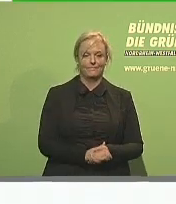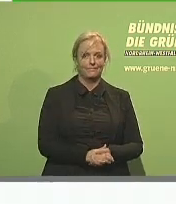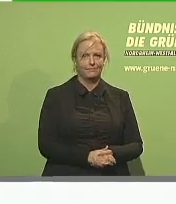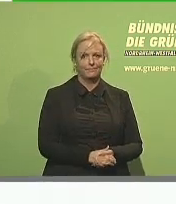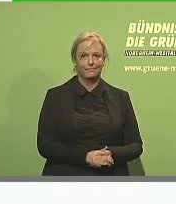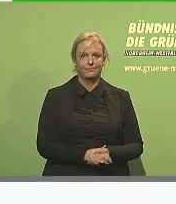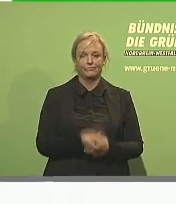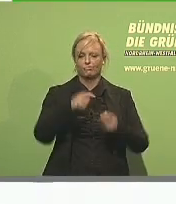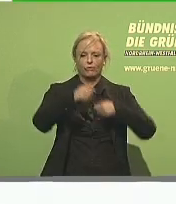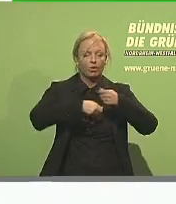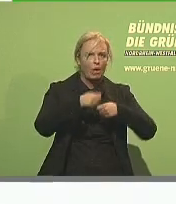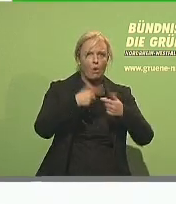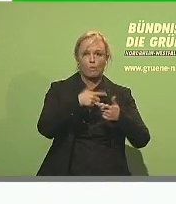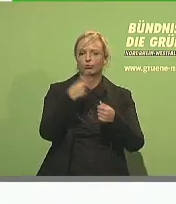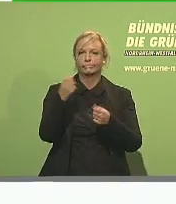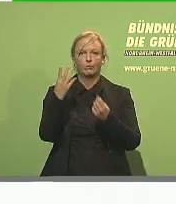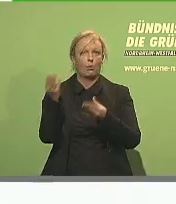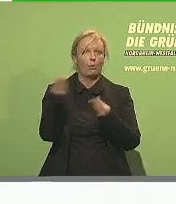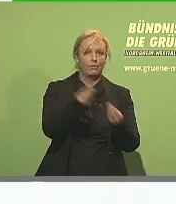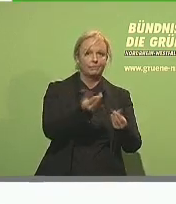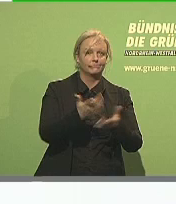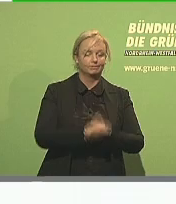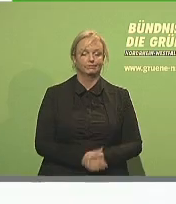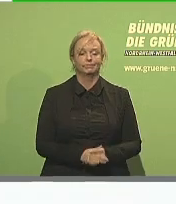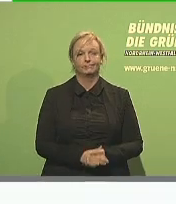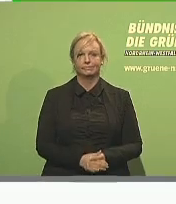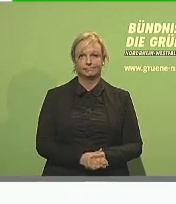das Gerät austauschen oder gucken, woran es liegt.